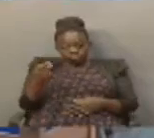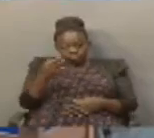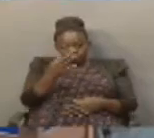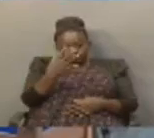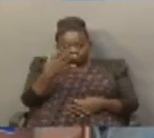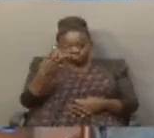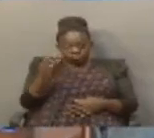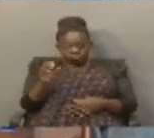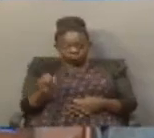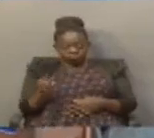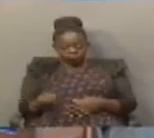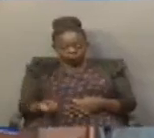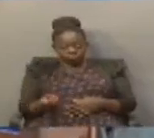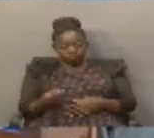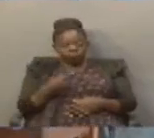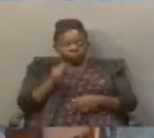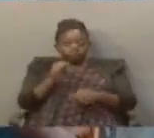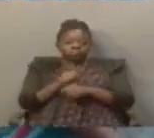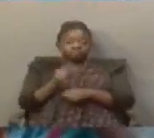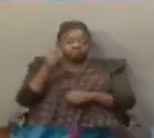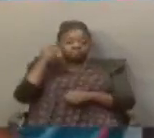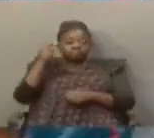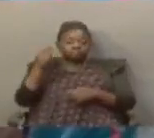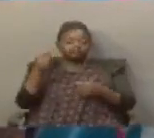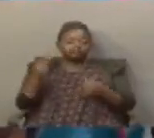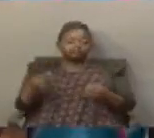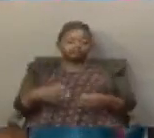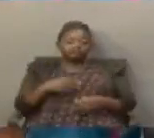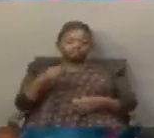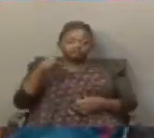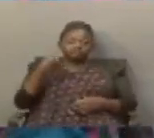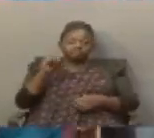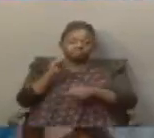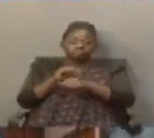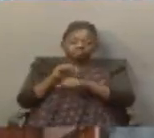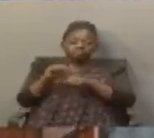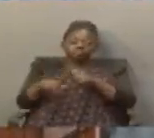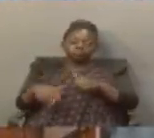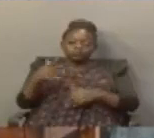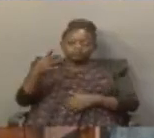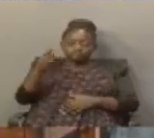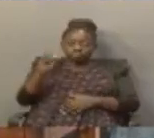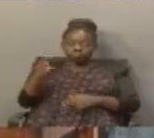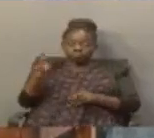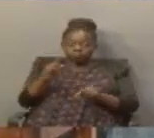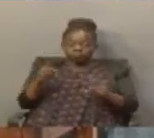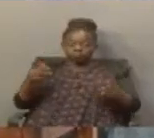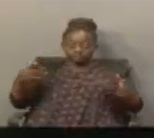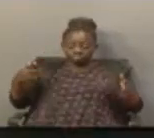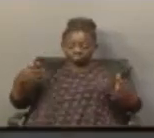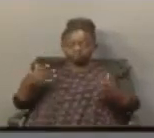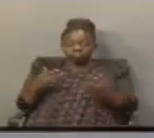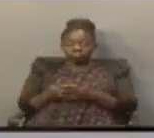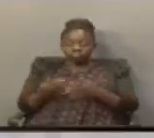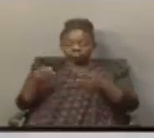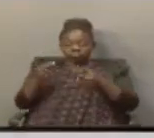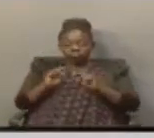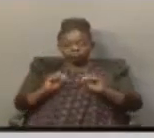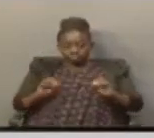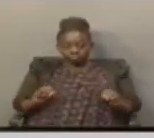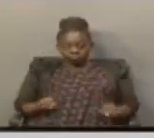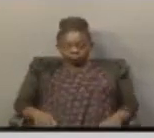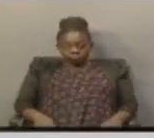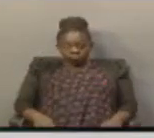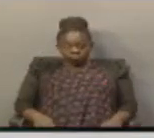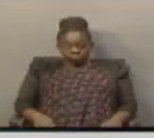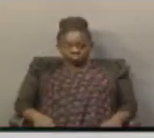3-5 basu. Joyce Nyunga akola mu kisulo ky'abagenyi agambye nti eggulo lwokka yakoze ku bantu 50 nga kyabadde kirudde okubaawo. Kati ona